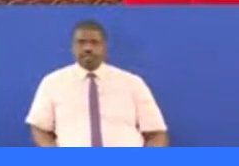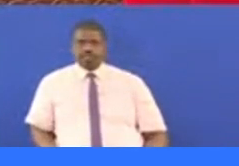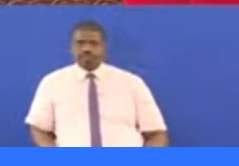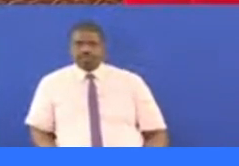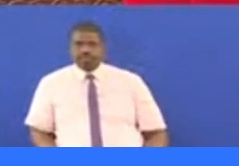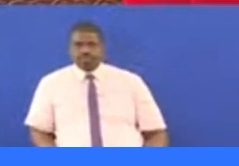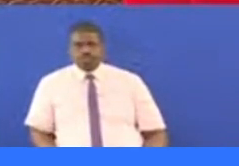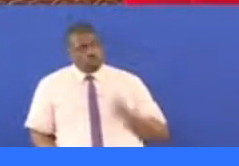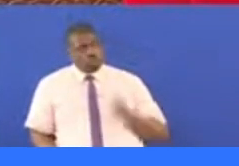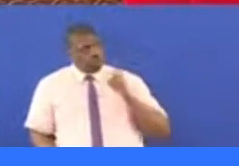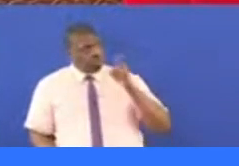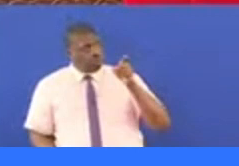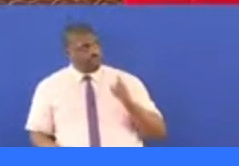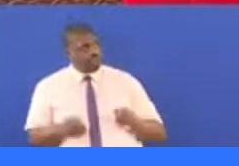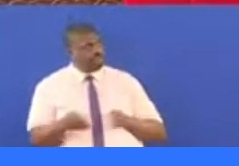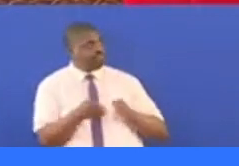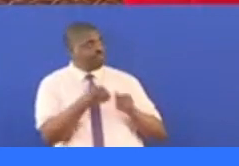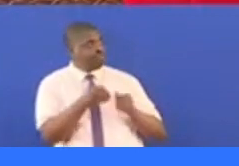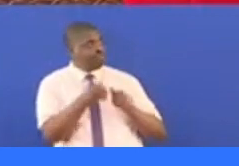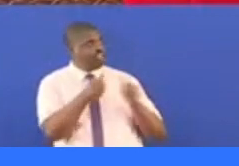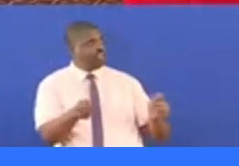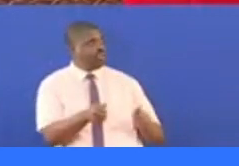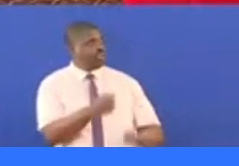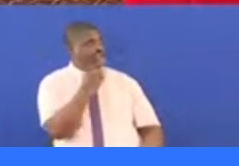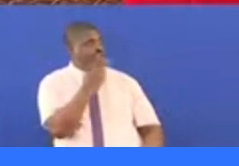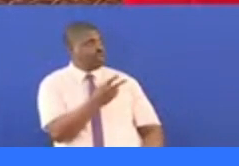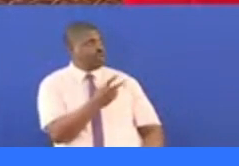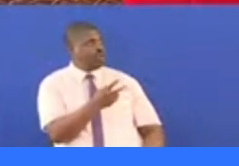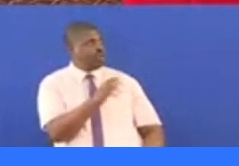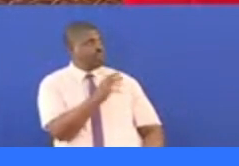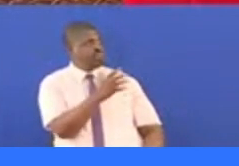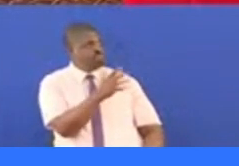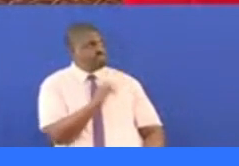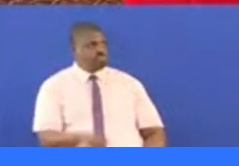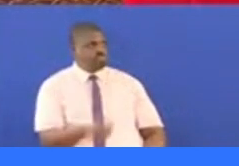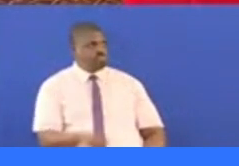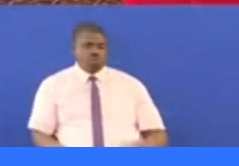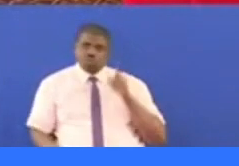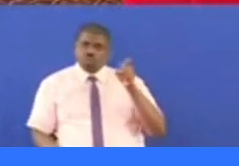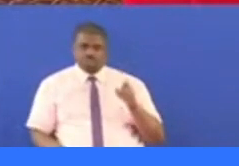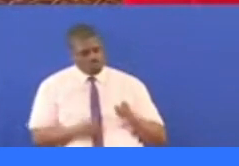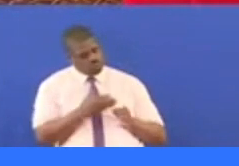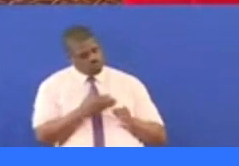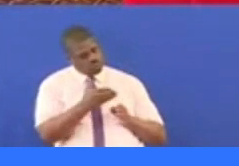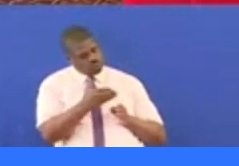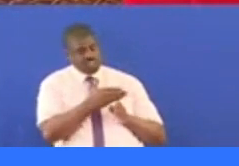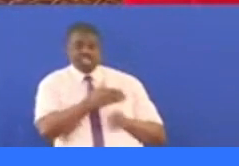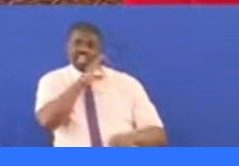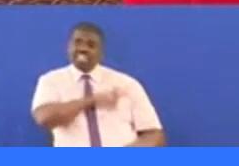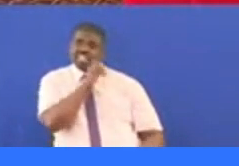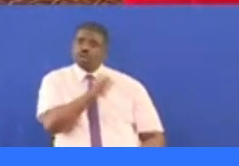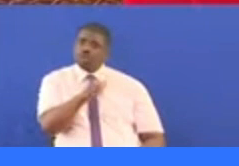ule mfumo wenyewe mimi naona kama hauko sawa, ule ambao unahusika na ajira za watu.